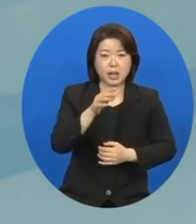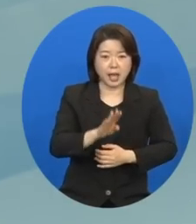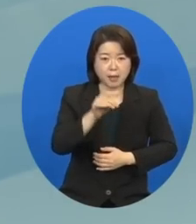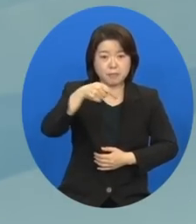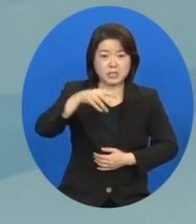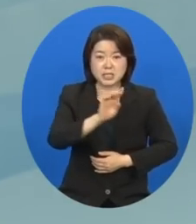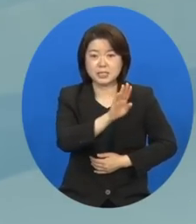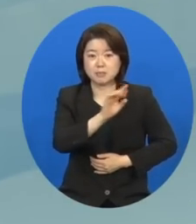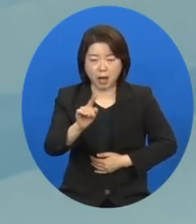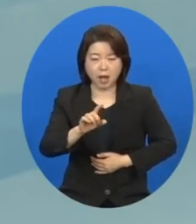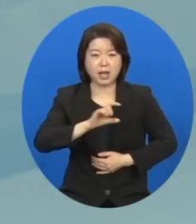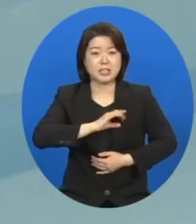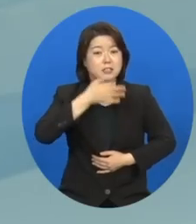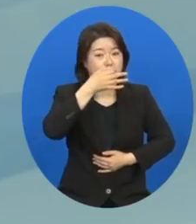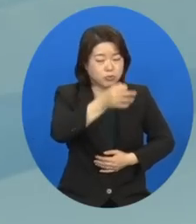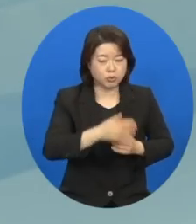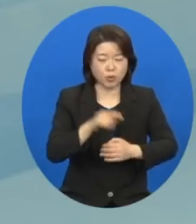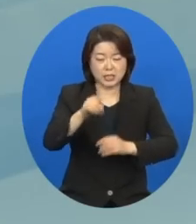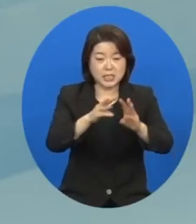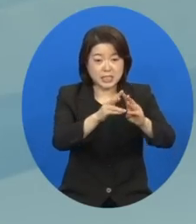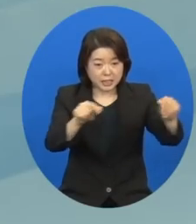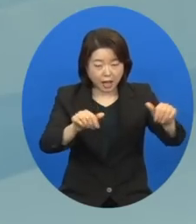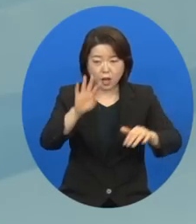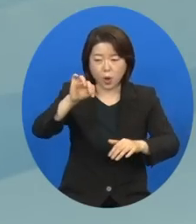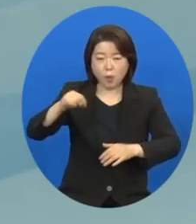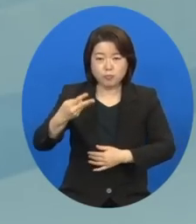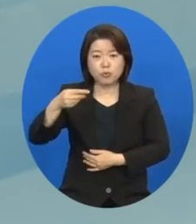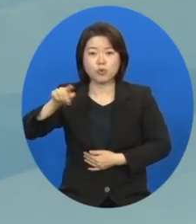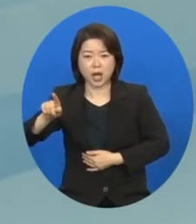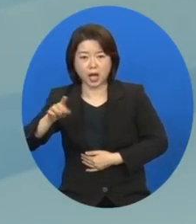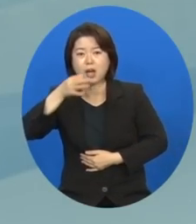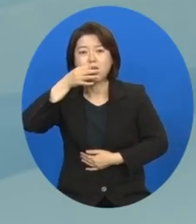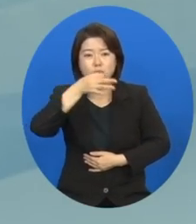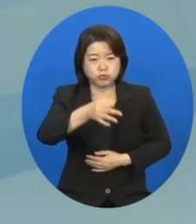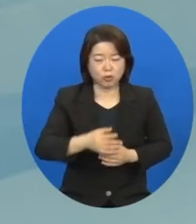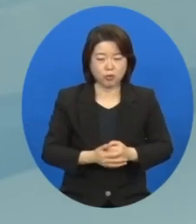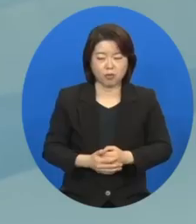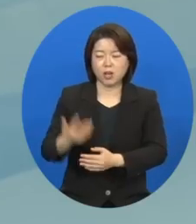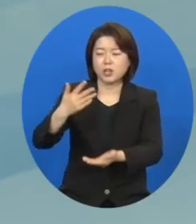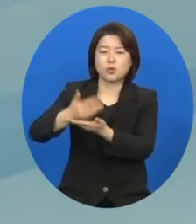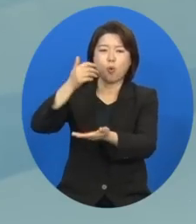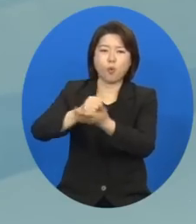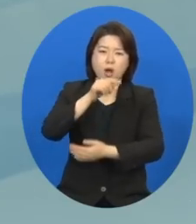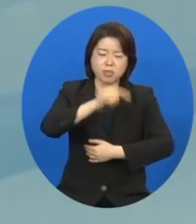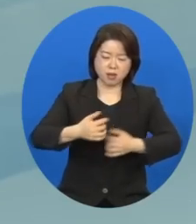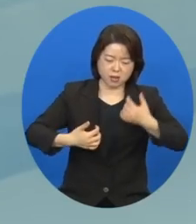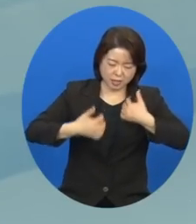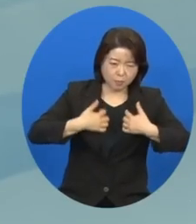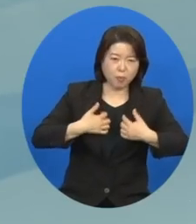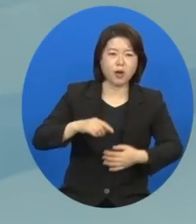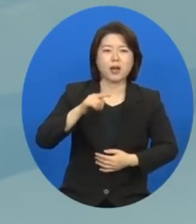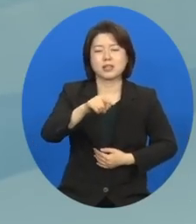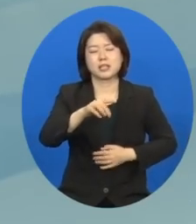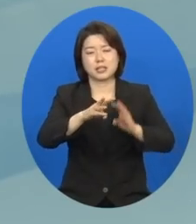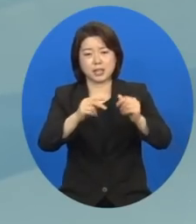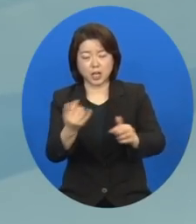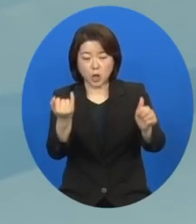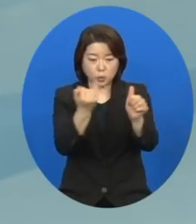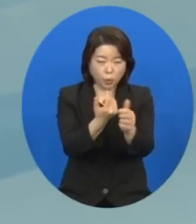헵시바라 하며 내 땅을 뾰라라 하리니 이는 여호와께서 너를 기뻐하실 것이며 내 땅이 결혼한 것처럼 될